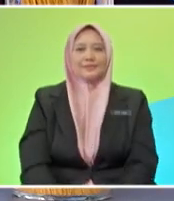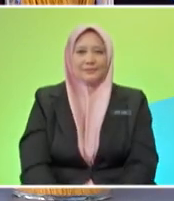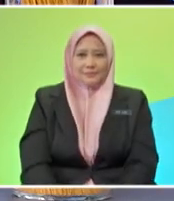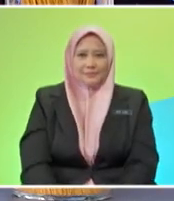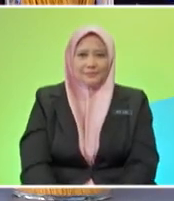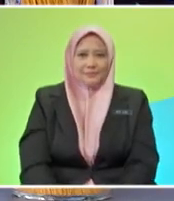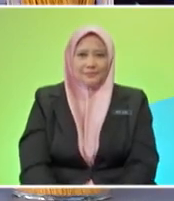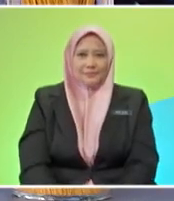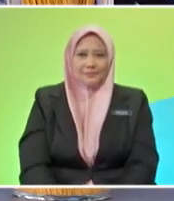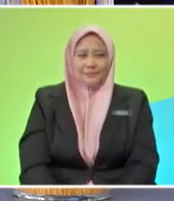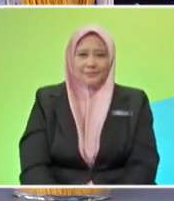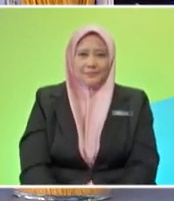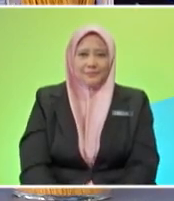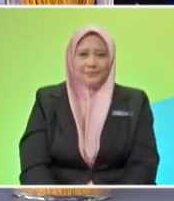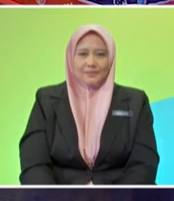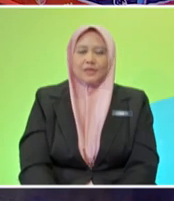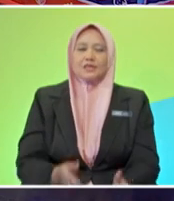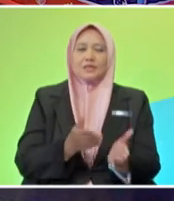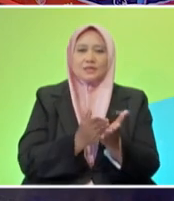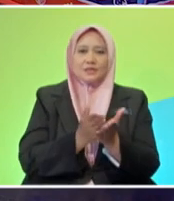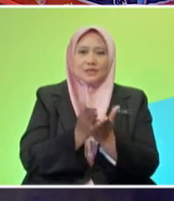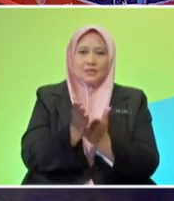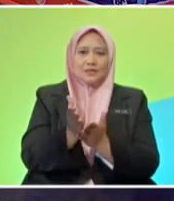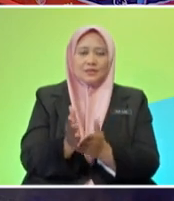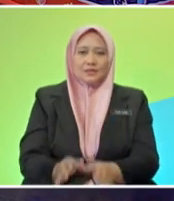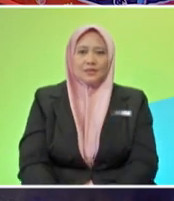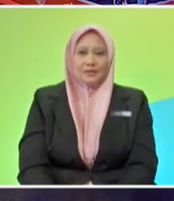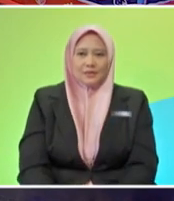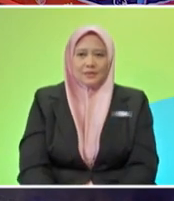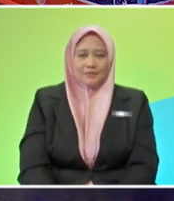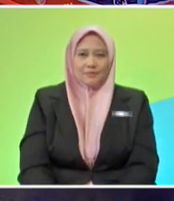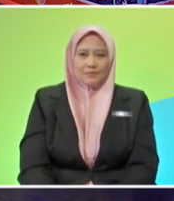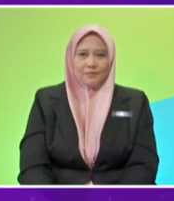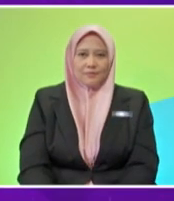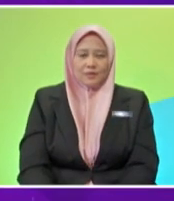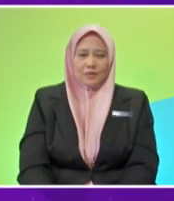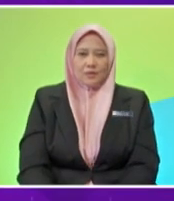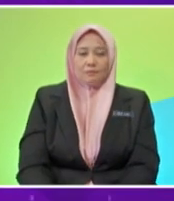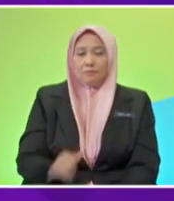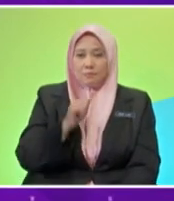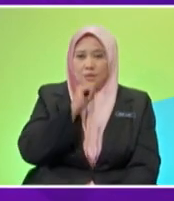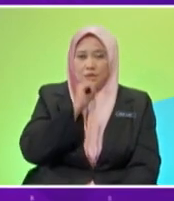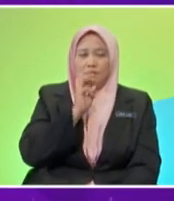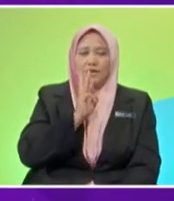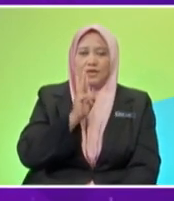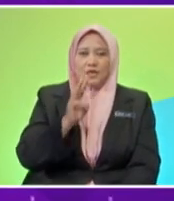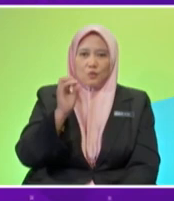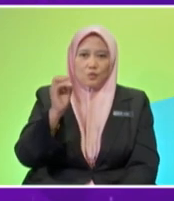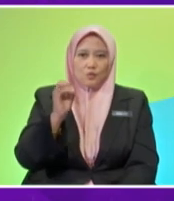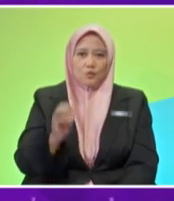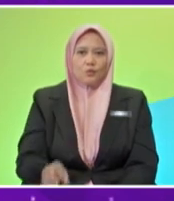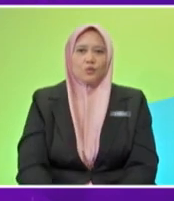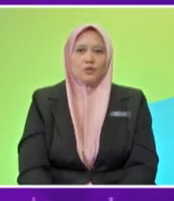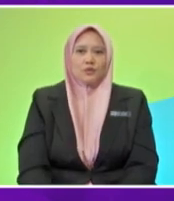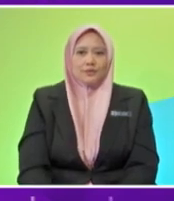dari Azra. Baik. Seterusnya kita lihat pula peringkat 5, minum air kosong atau minuman tanpa